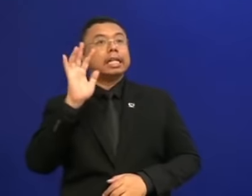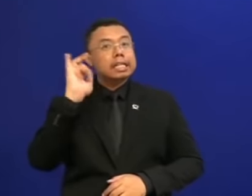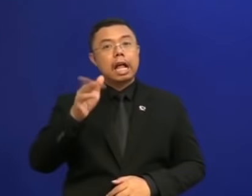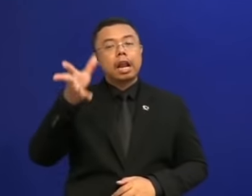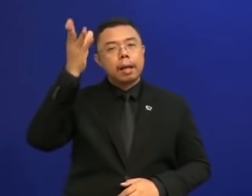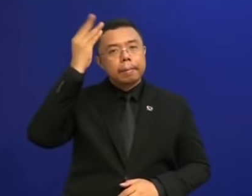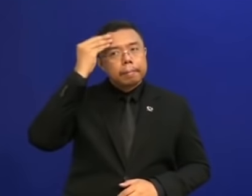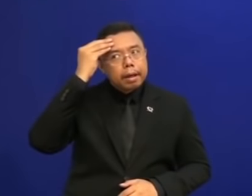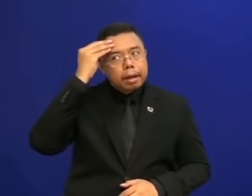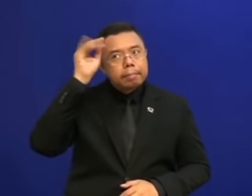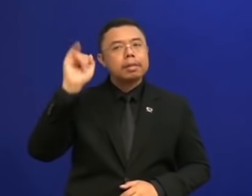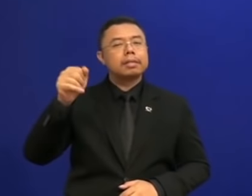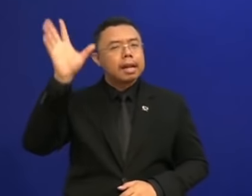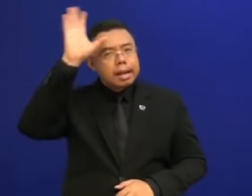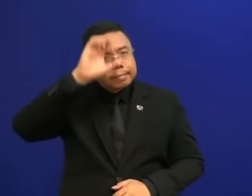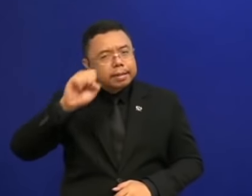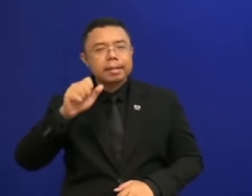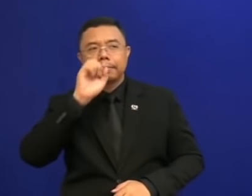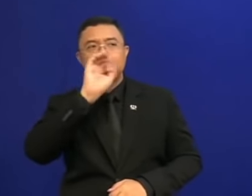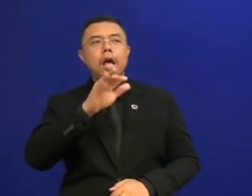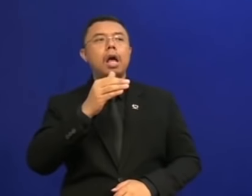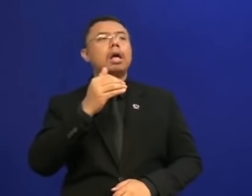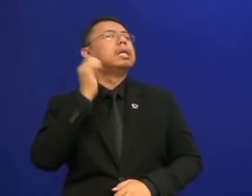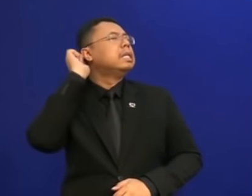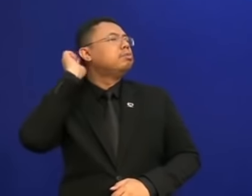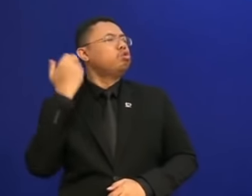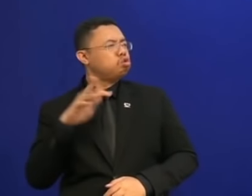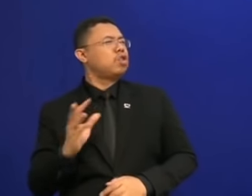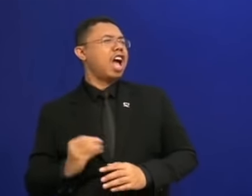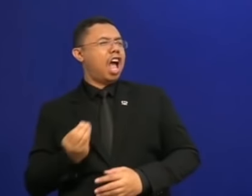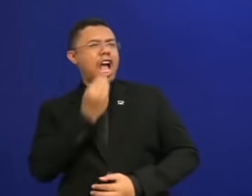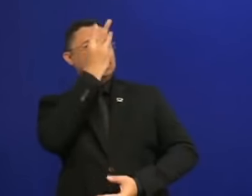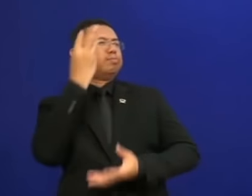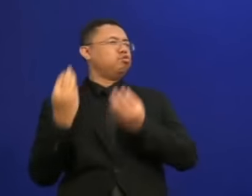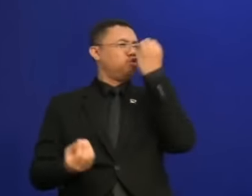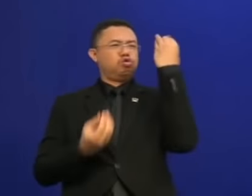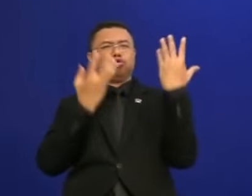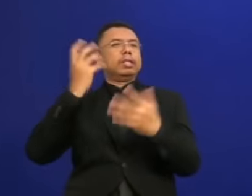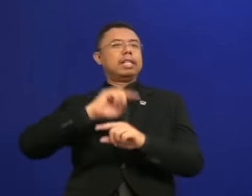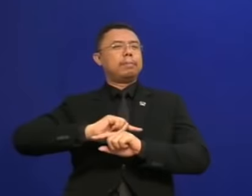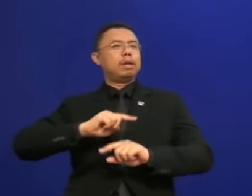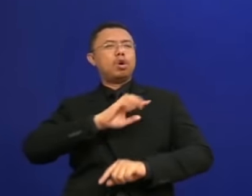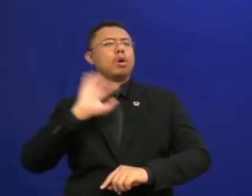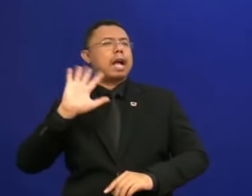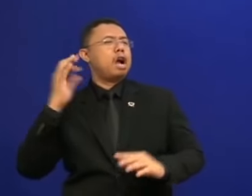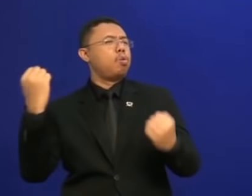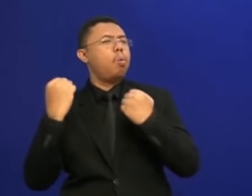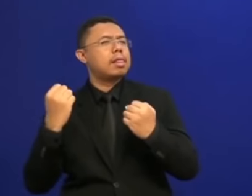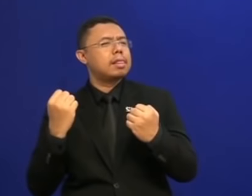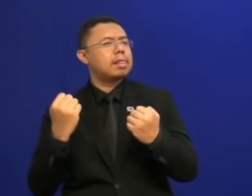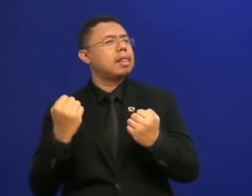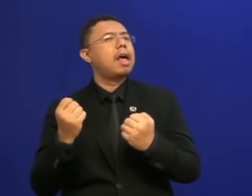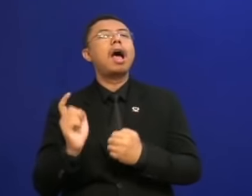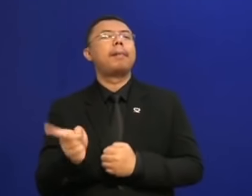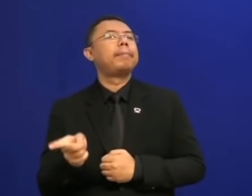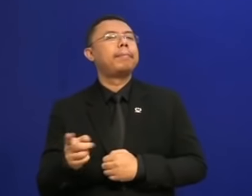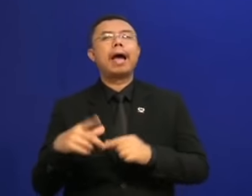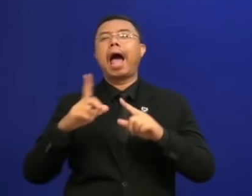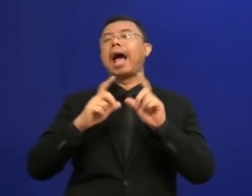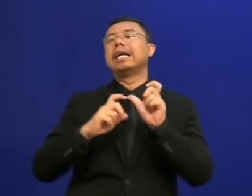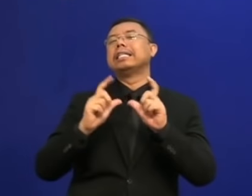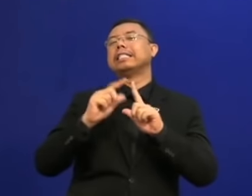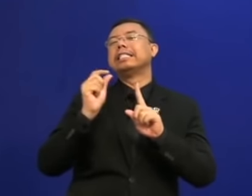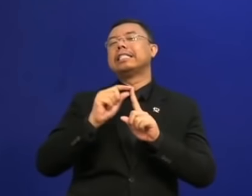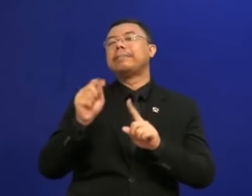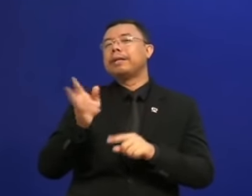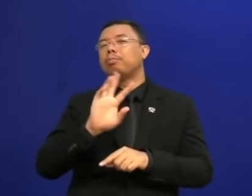memahami, salah mengerti berkata, Bu, aku udah asap-asapan kok masih gak kuat yang ngadepin. Maksudnya asap ini